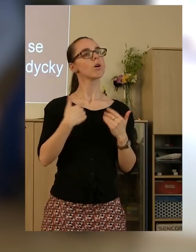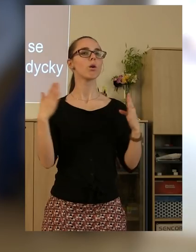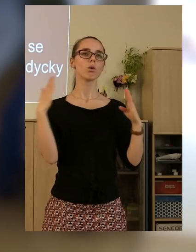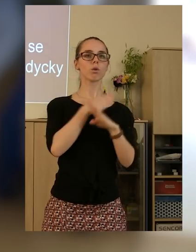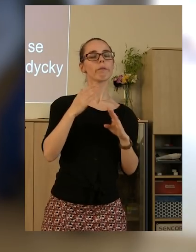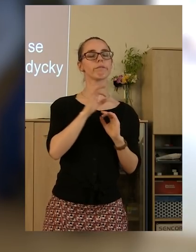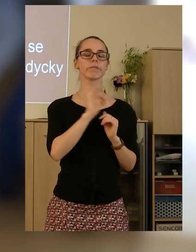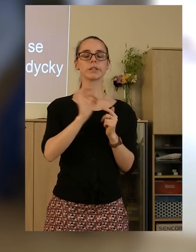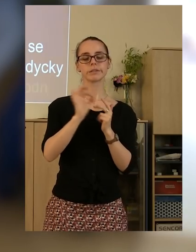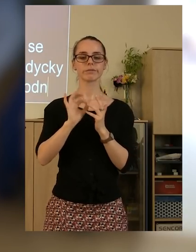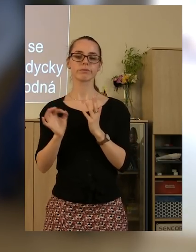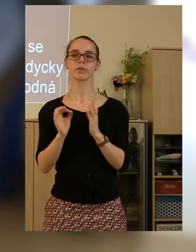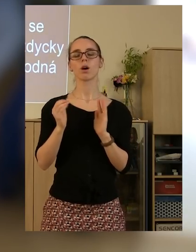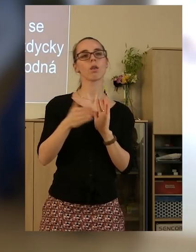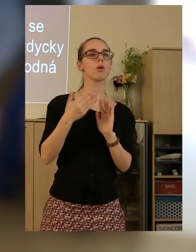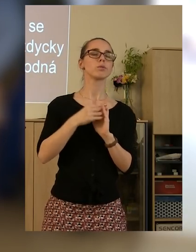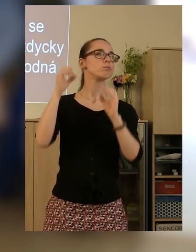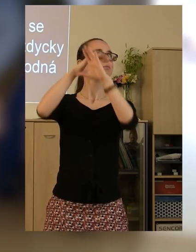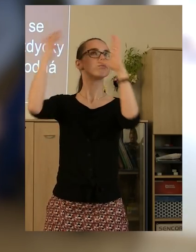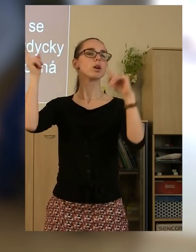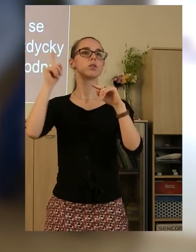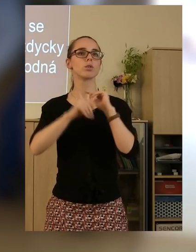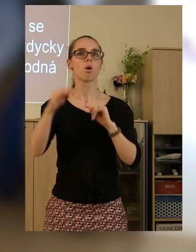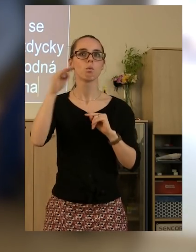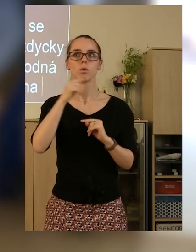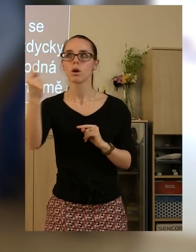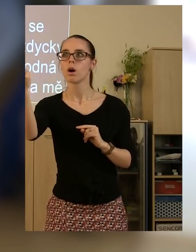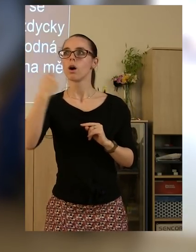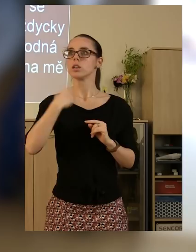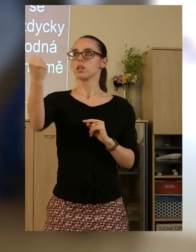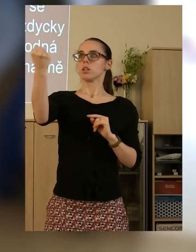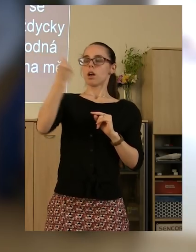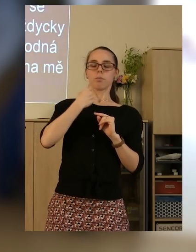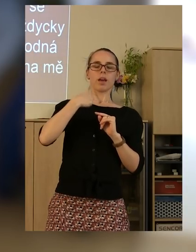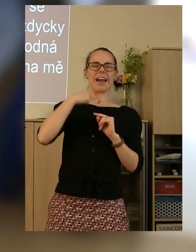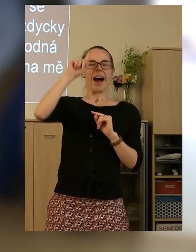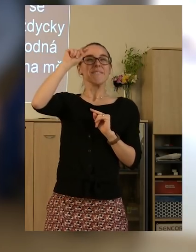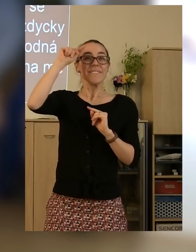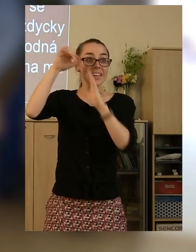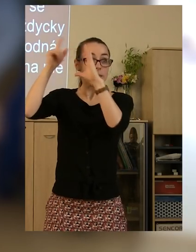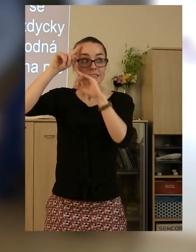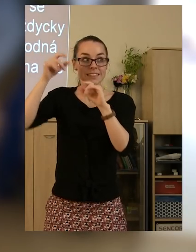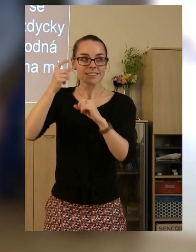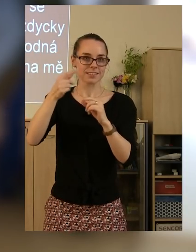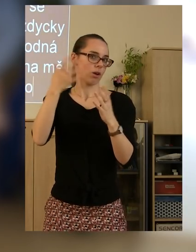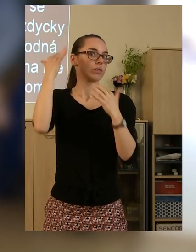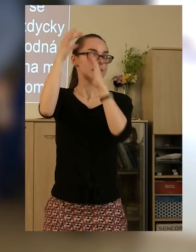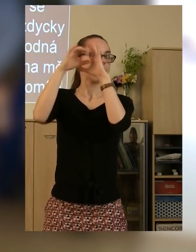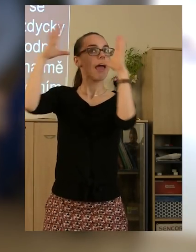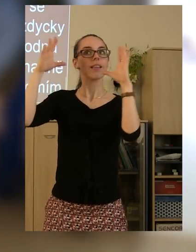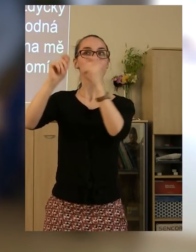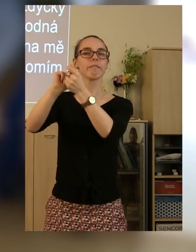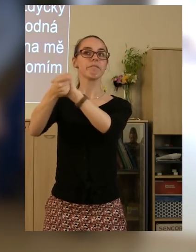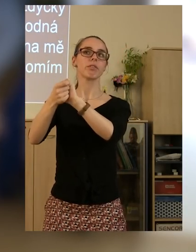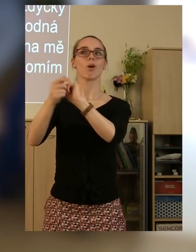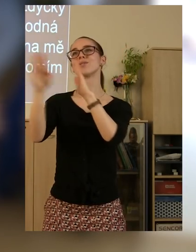jo? Jde na mě chlap, chce mě zabít, já si uvědomím, že jsem ve snu a proto si ho představím jako strom